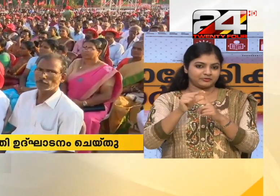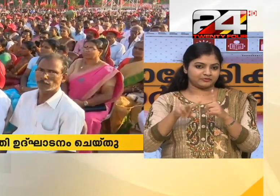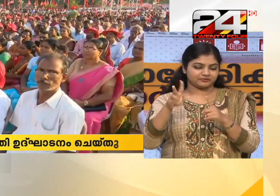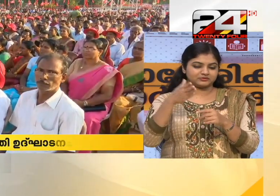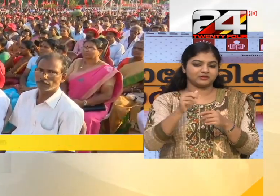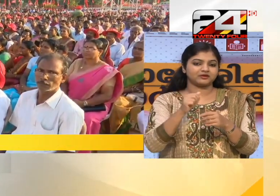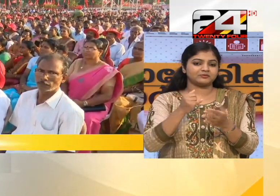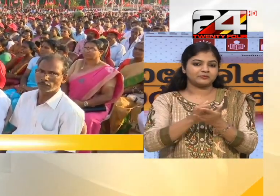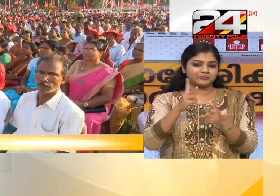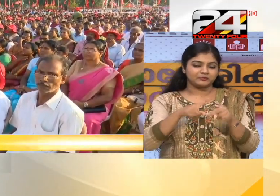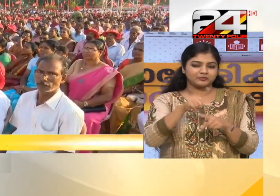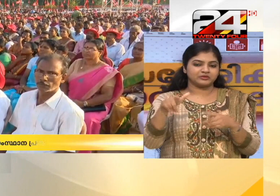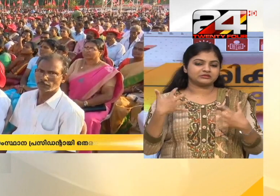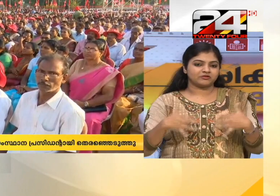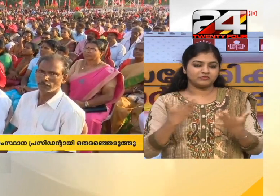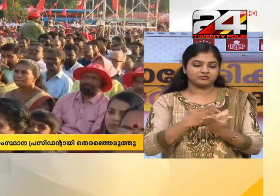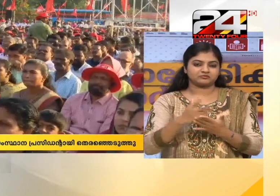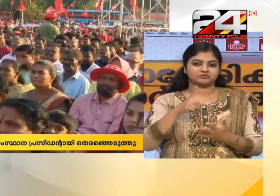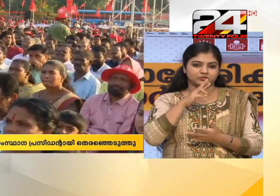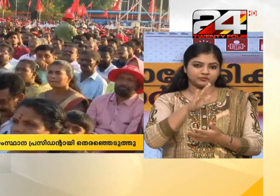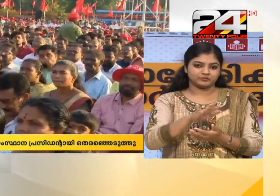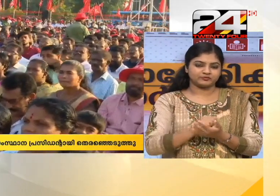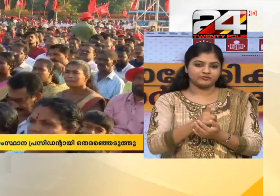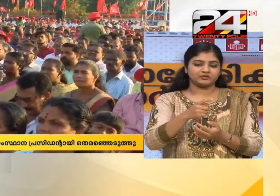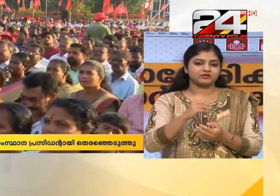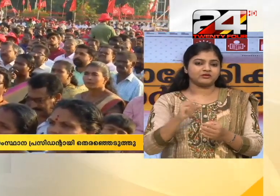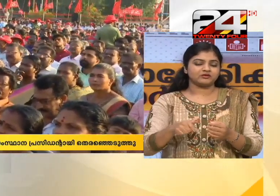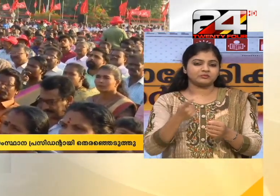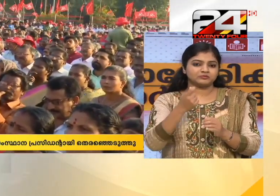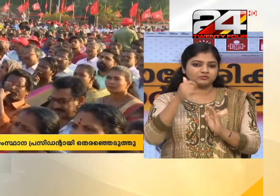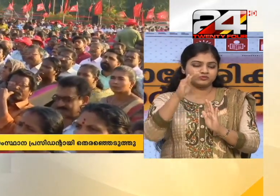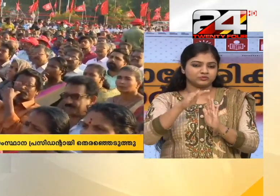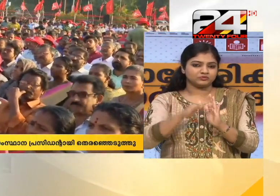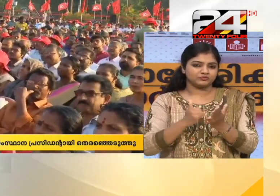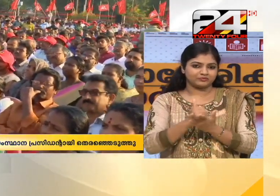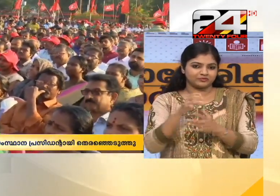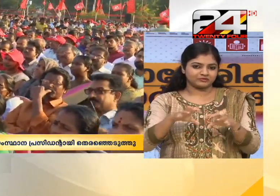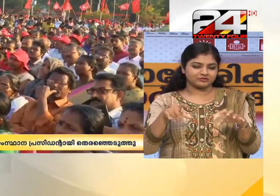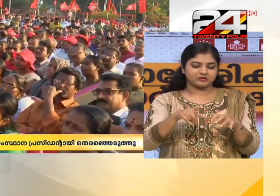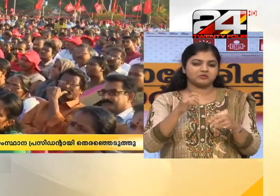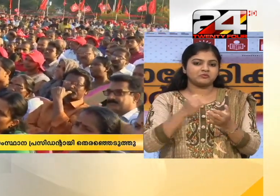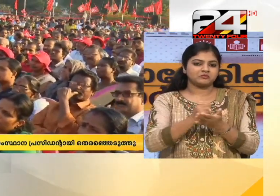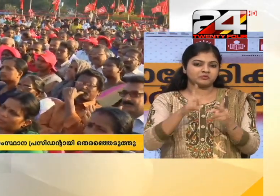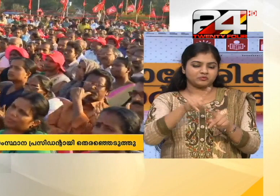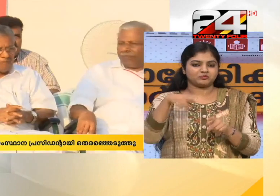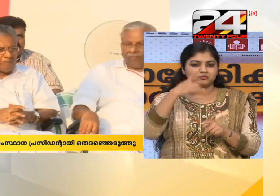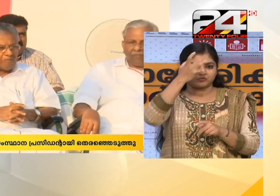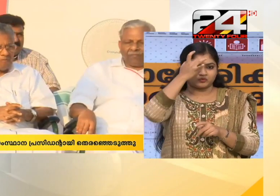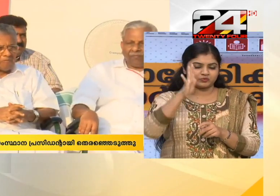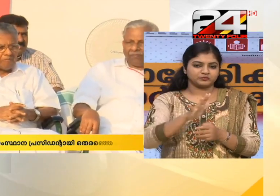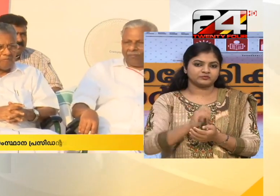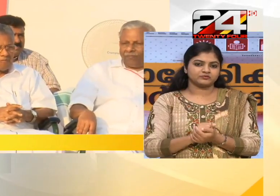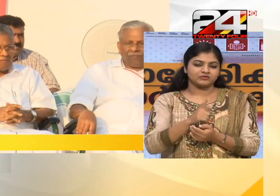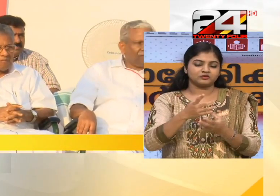അനുഭവിക്കുന്ന വിവിധ ദുരിതങ്ങൾ പ്രതിപാദിച്ചു. തുടർച്ചയായി കാർഷികോൽപ്പന്നങ്ങൾക്ക് വില കുറയുന്നത് കർഷകരെ പ്രതിസന്ധിയിലാക്കുന്നുവെന്ന് പിണറായി വിജയൻ പറഞ്ഞു. എന്നാൽ